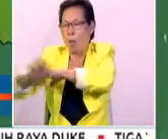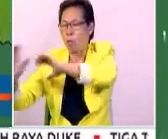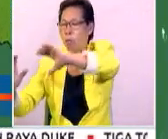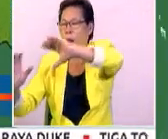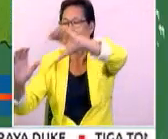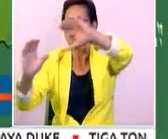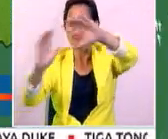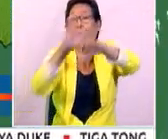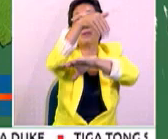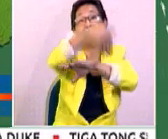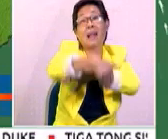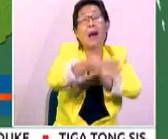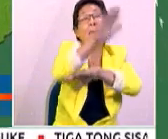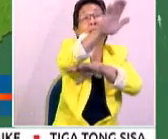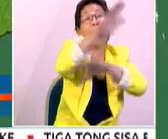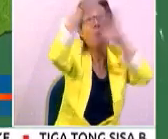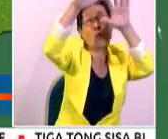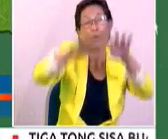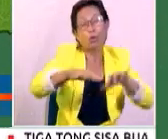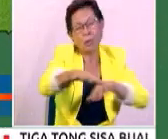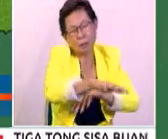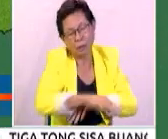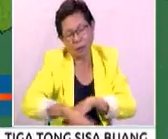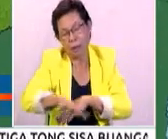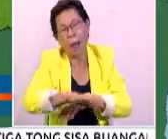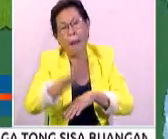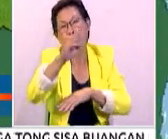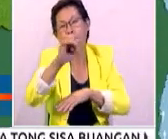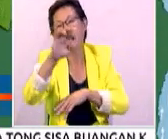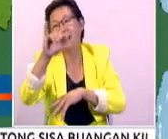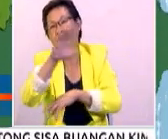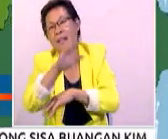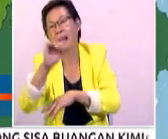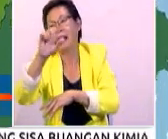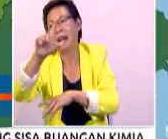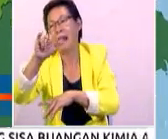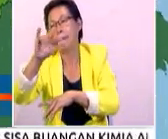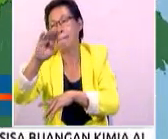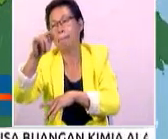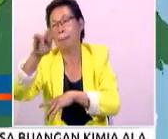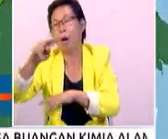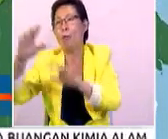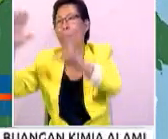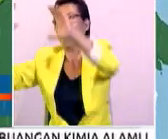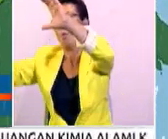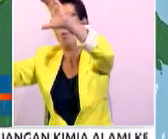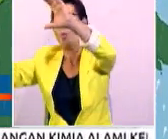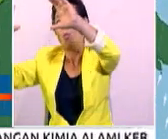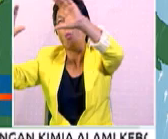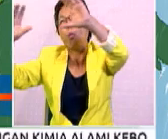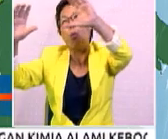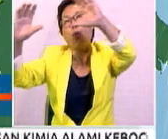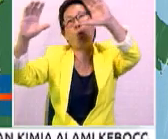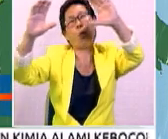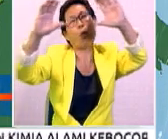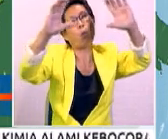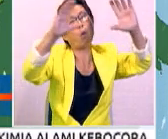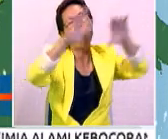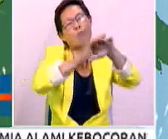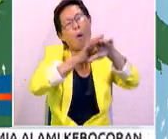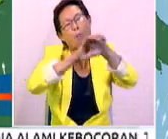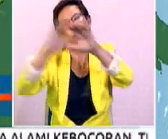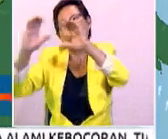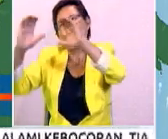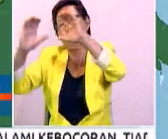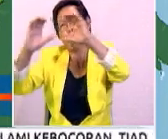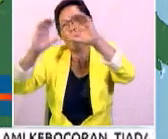pada petang tadi, membawa hujan lebat ke sekitar bahagian Miri dan juga bahagian Limbang, dan pergerakan kelompok awan hujan ini telah pun bergerak perlahan-lahan ke